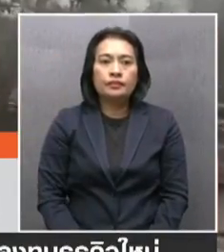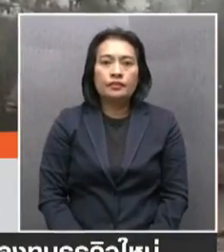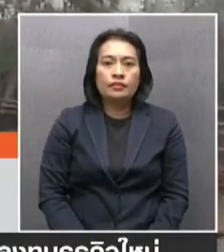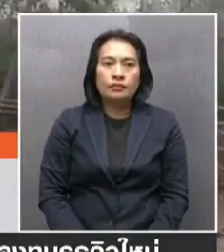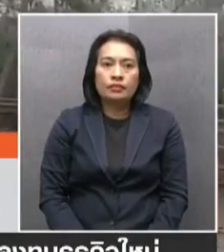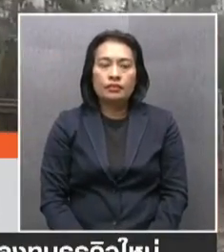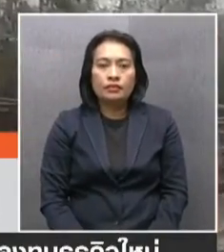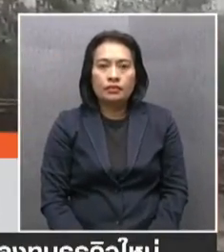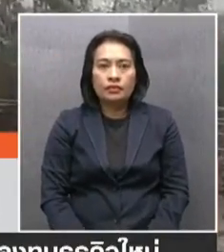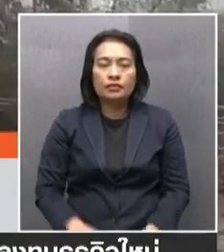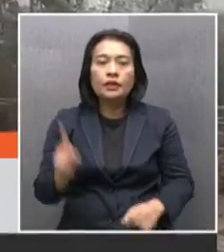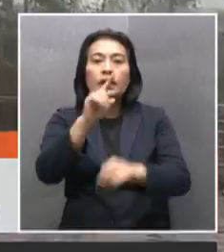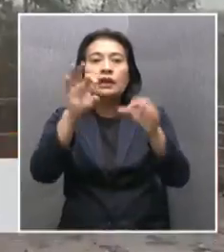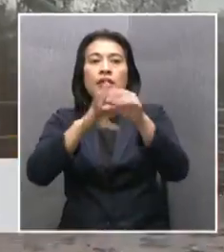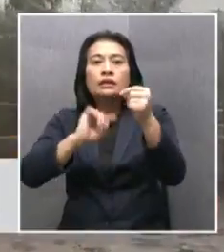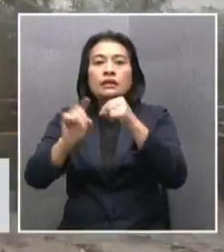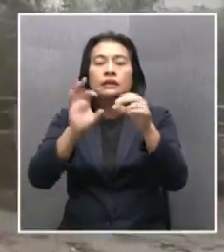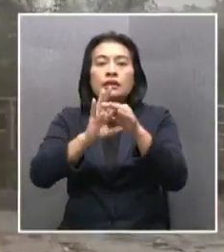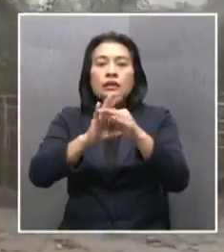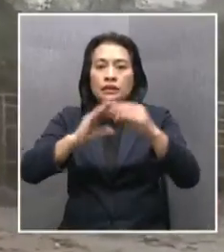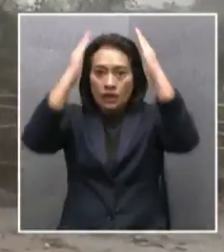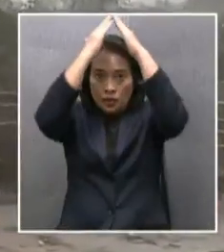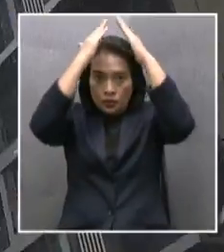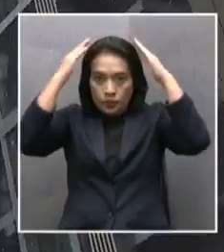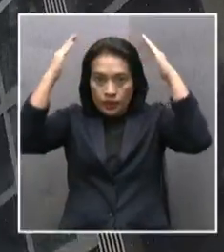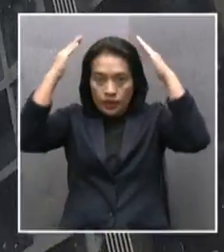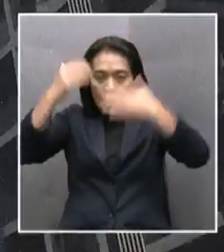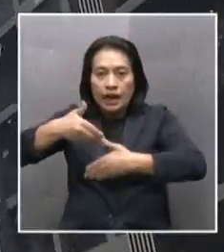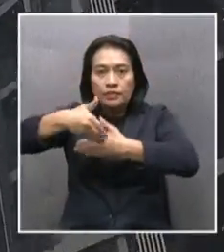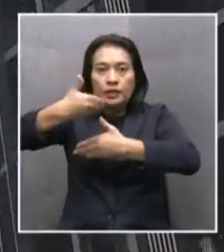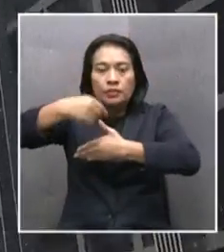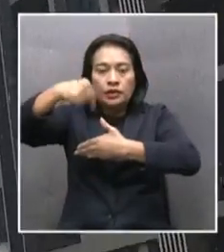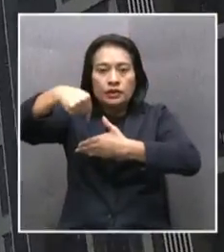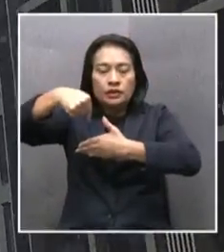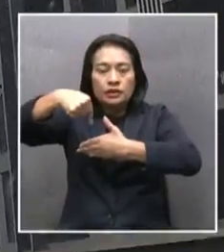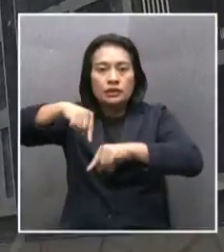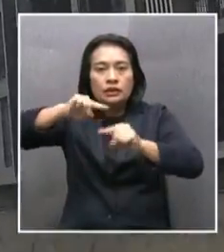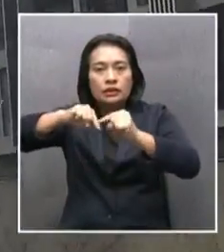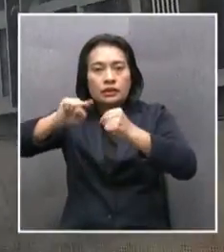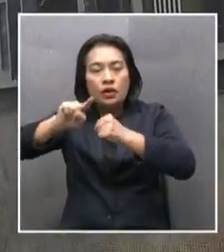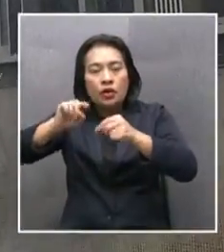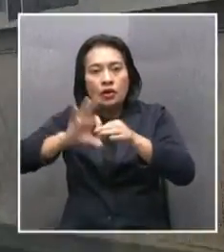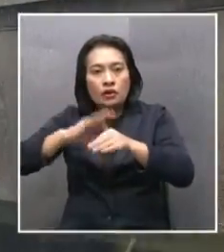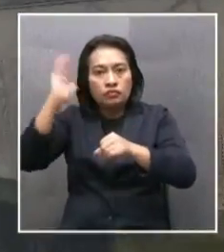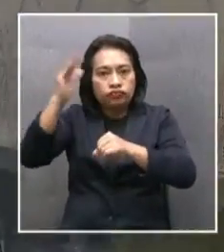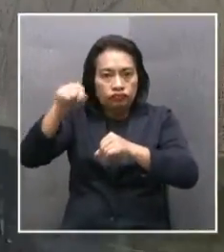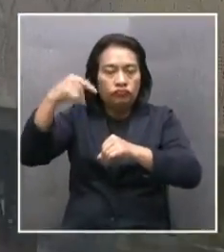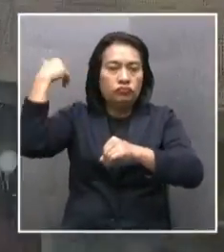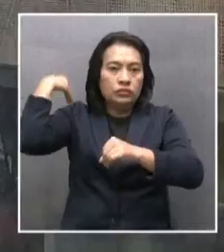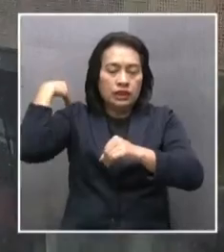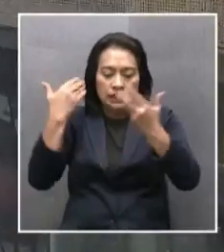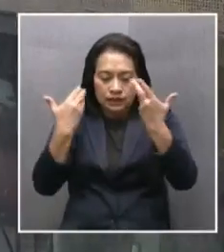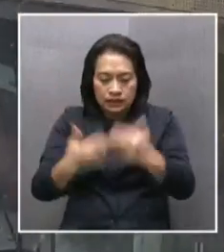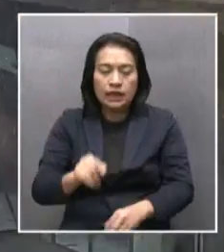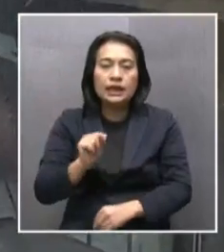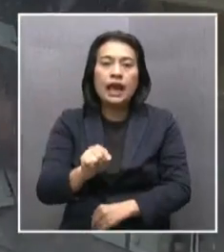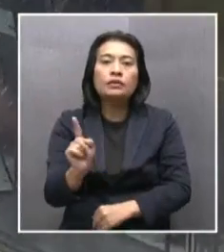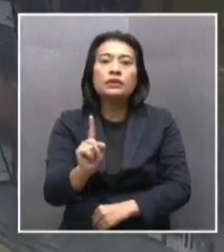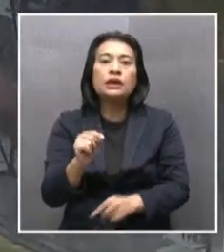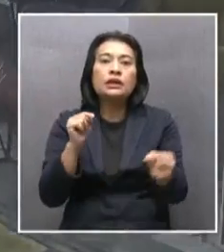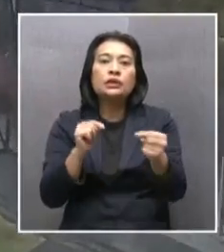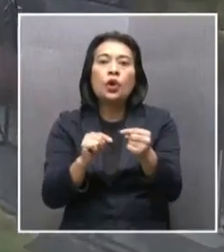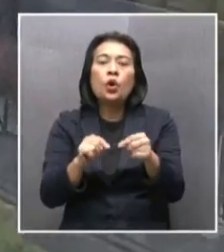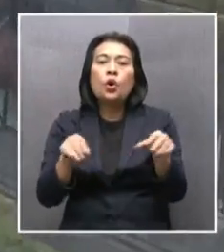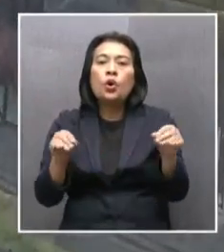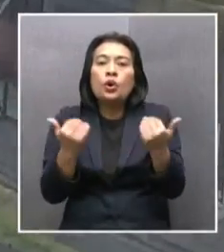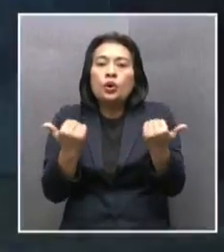ศต่ำปกคลุมบริเวณชายฝั่งประเทศเวียดนามตอนบนและอ่าวตังเกียทั้งนี้กรมอุตุนิยมวิทยาคาดการณ์การเข้าสู่